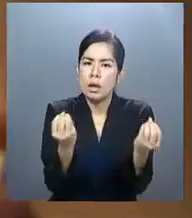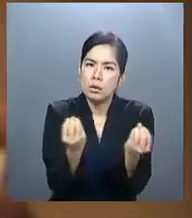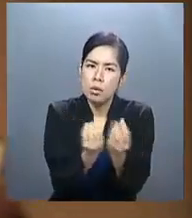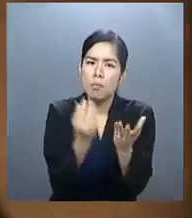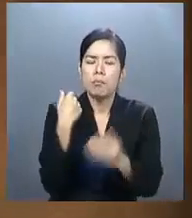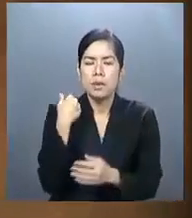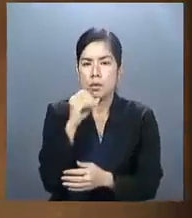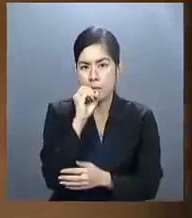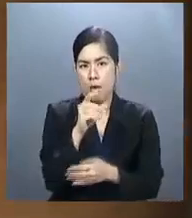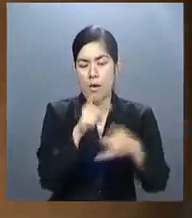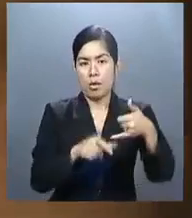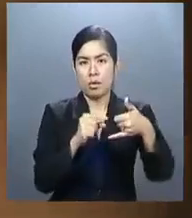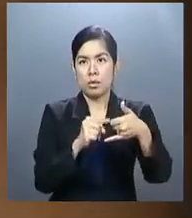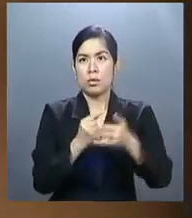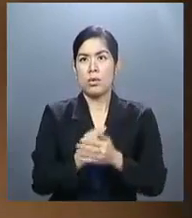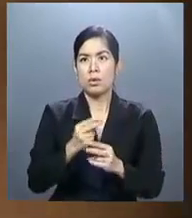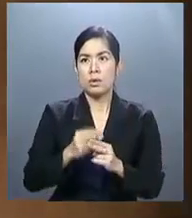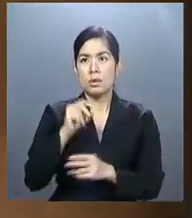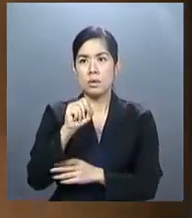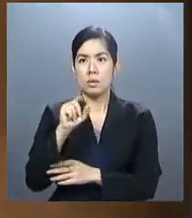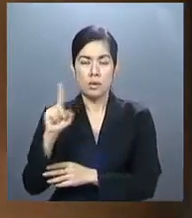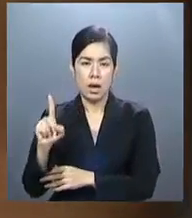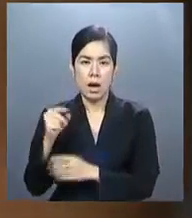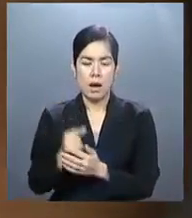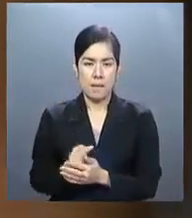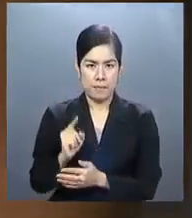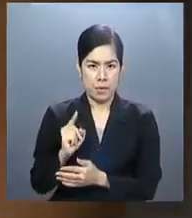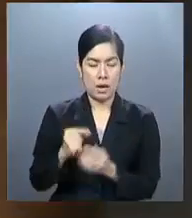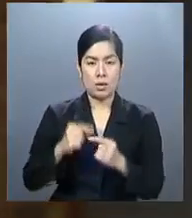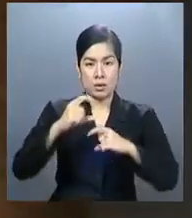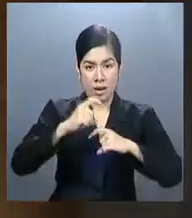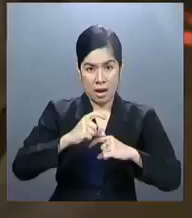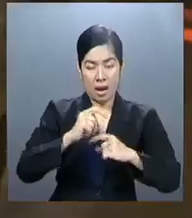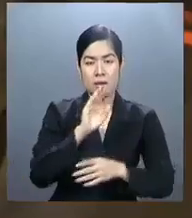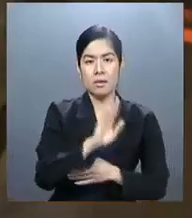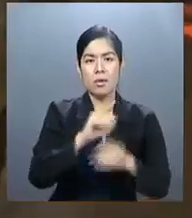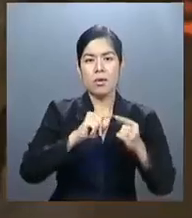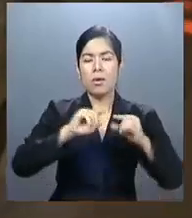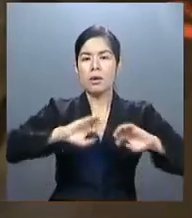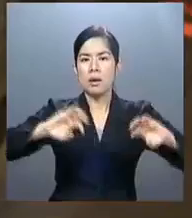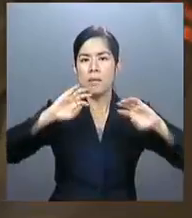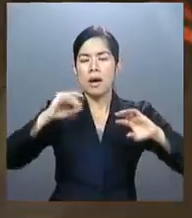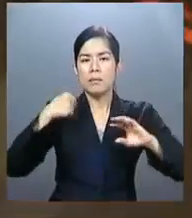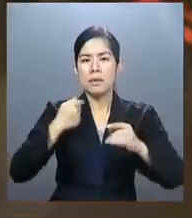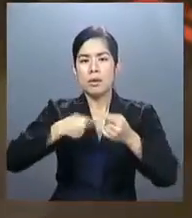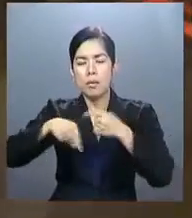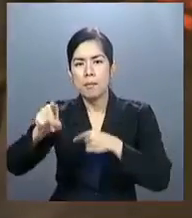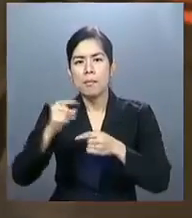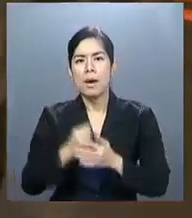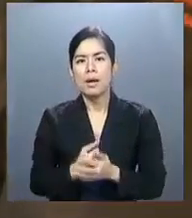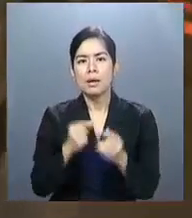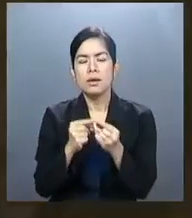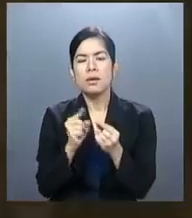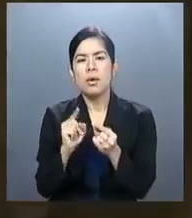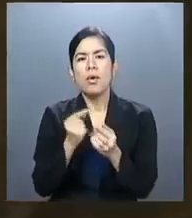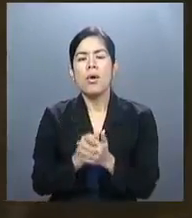อบเพราะว่านางสุดารัตน์ว่าจ้างให้ชาวบ้านในหลายจังหวัดนำสลากกินแบ่งรัฐบาลไปขึ้นรางวัลที่สำนักงานสลากกินแบ่งรัฐบาลจังห